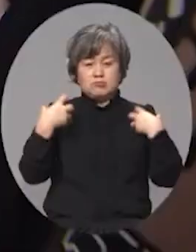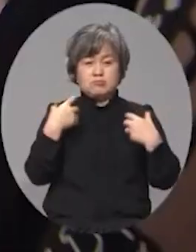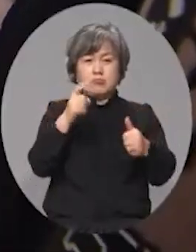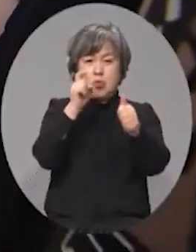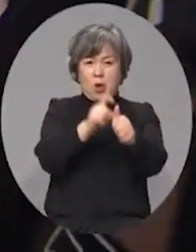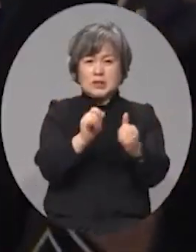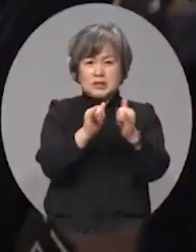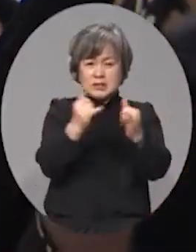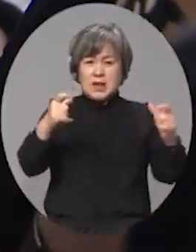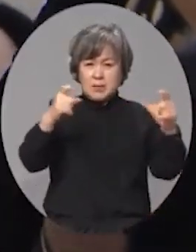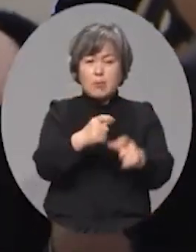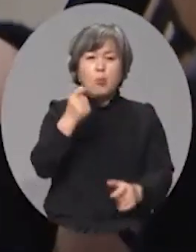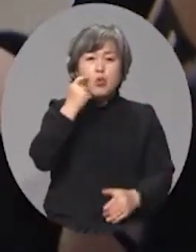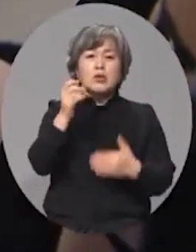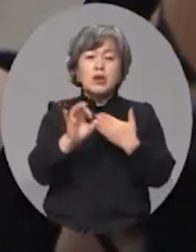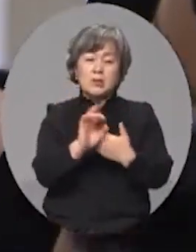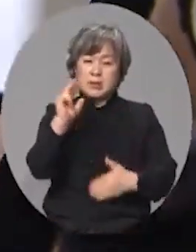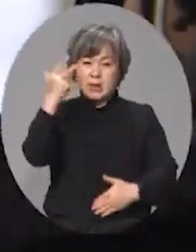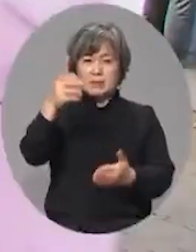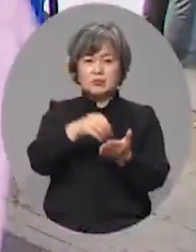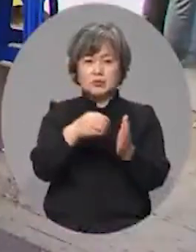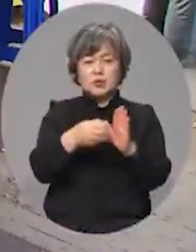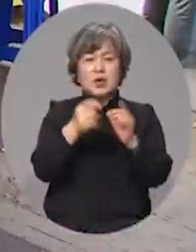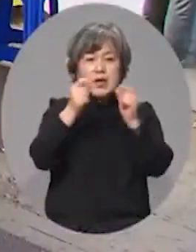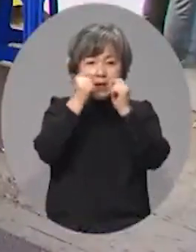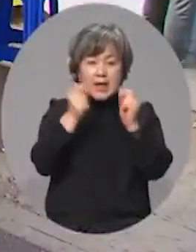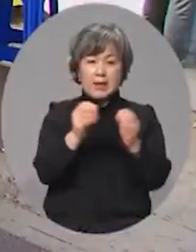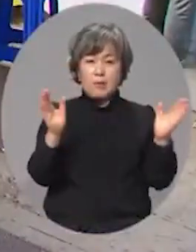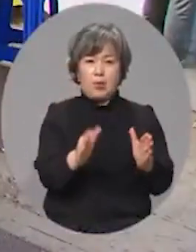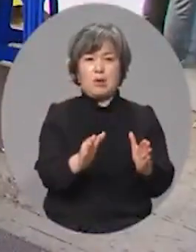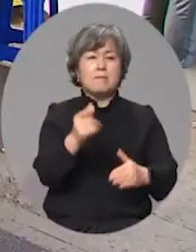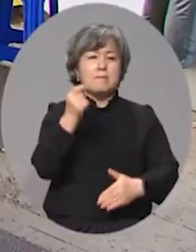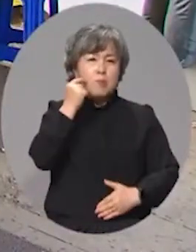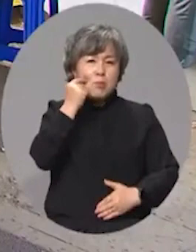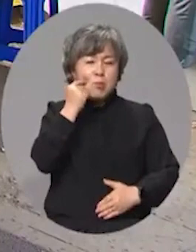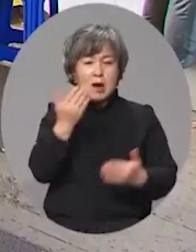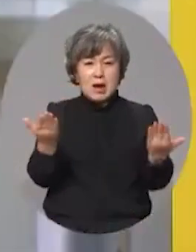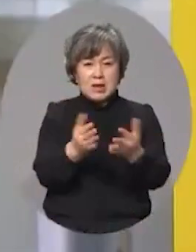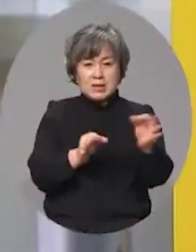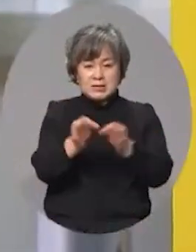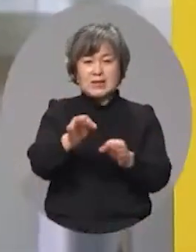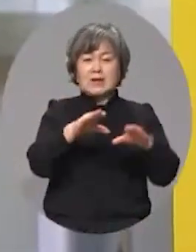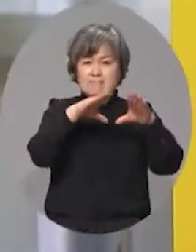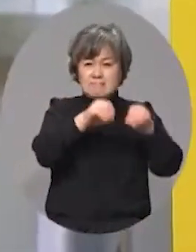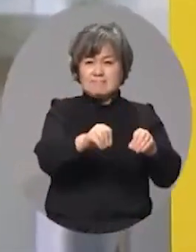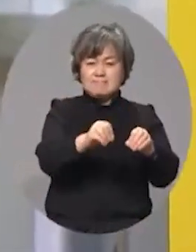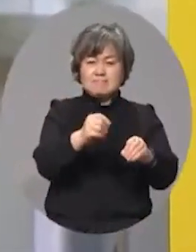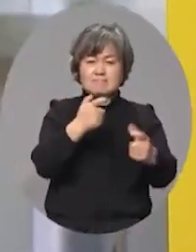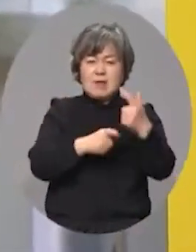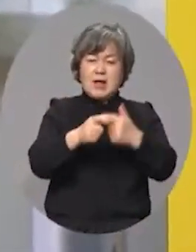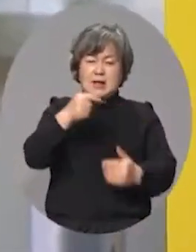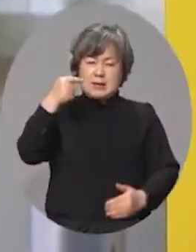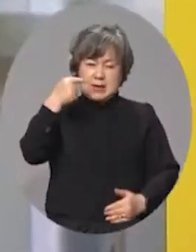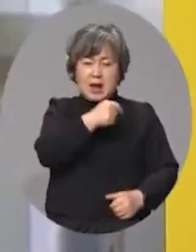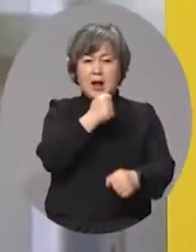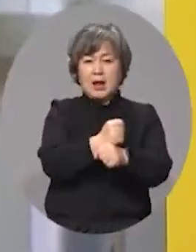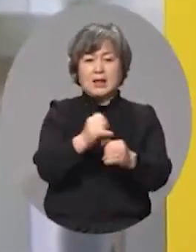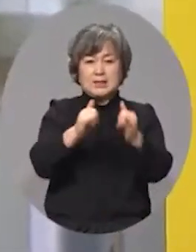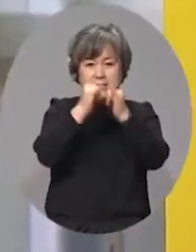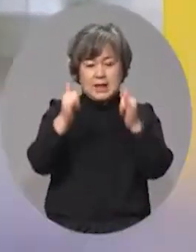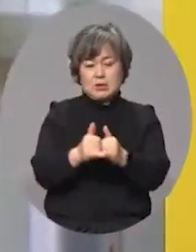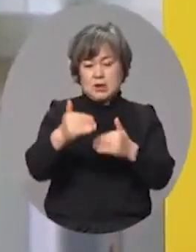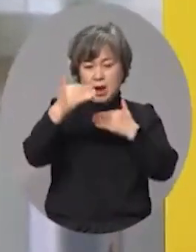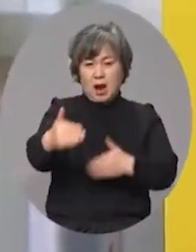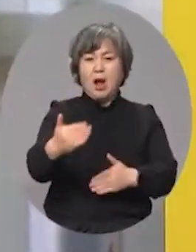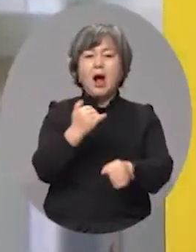확진세가 꺾이지 않는다면 다음 주 중 사적 모임 강화와 영업시간 제한 등 더욱 강력한 사회적 거리두기를 발표할 수